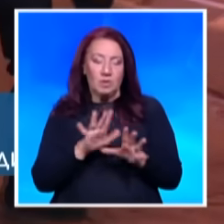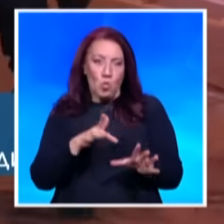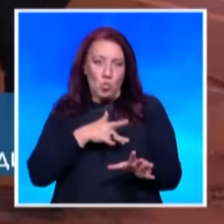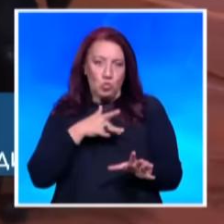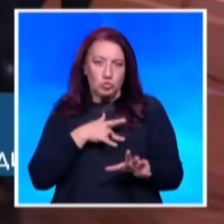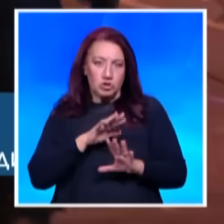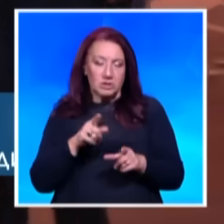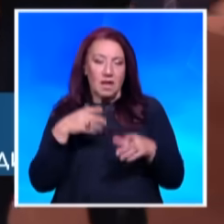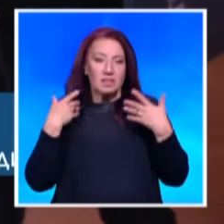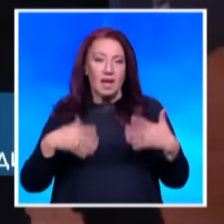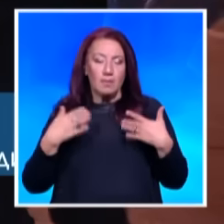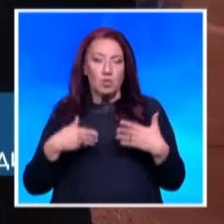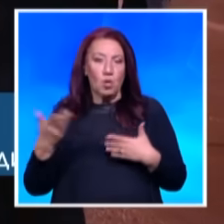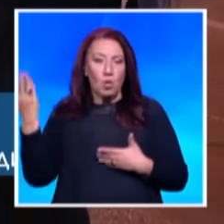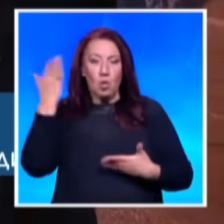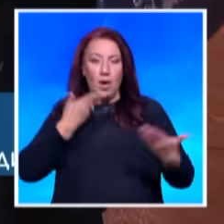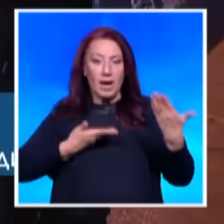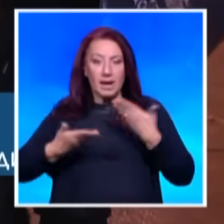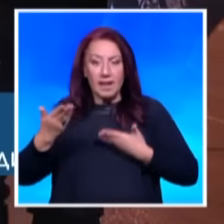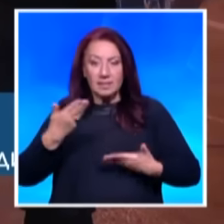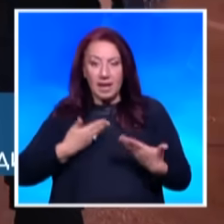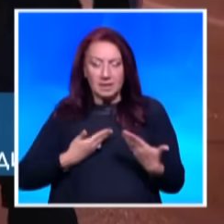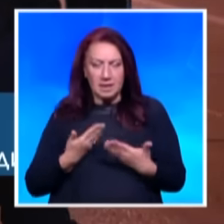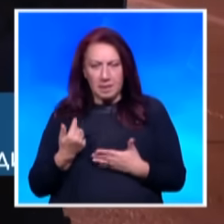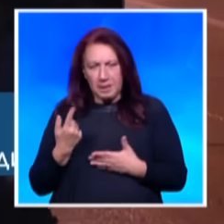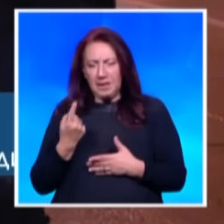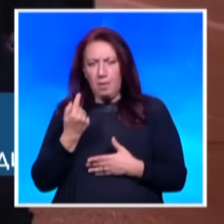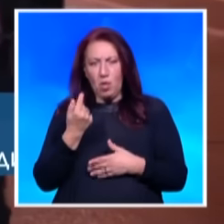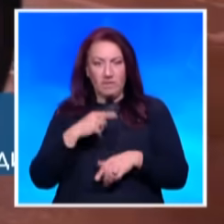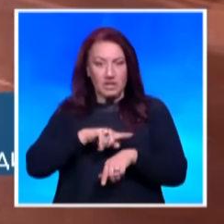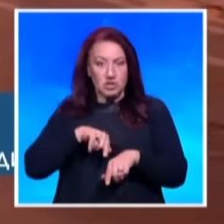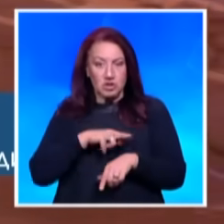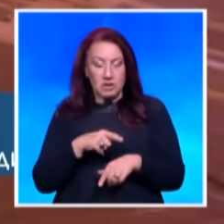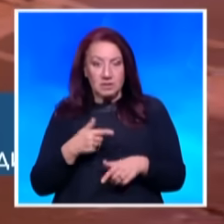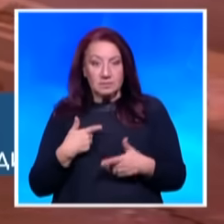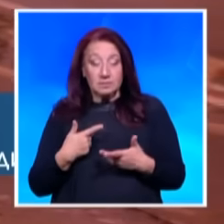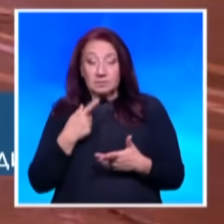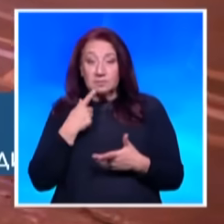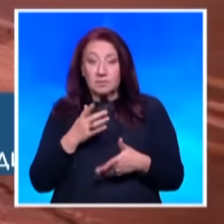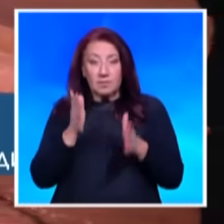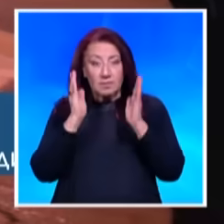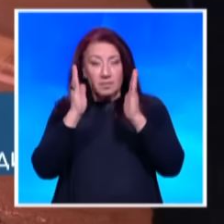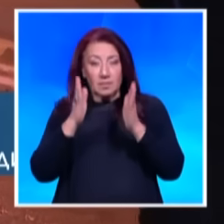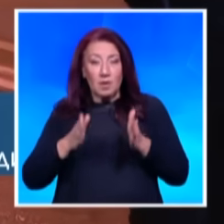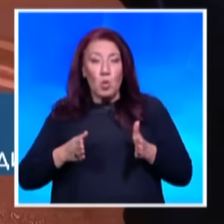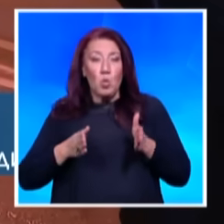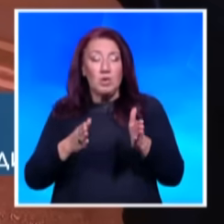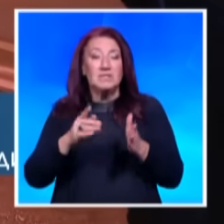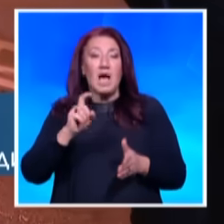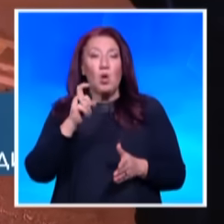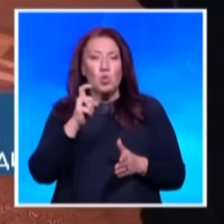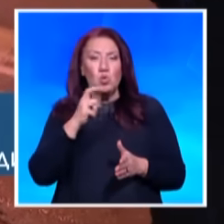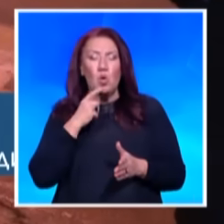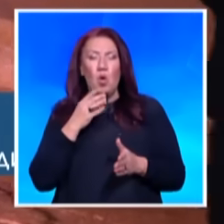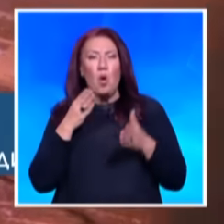ранени, поне допреди няколко минути, да кажем половин час, защото признавам, нагоре по Гурко, посока Раковска, вече не знам какво се